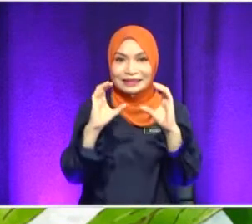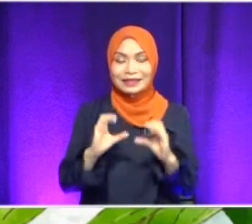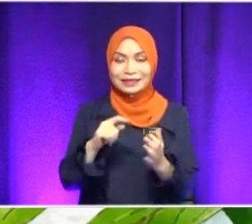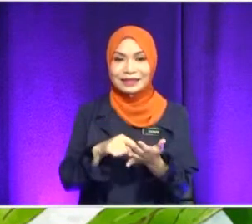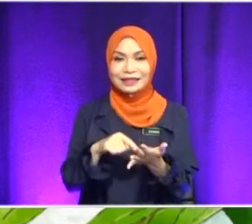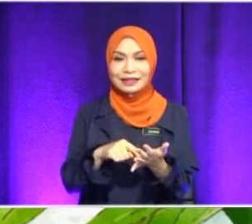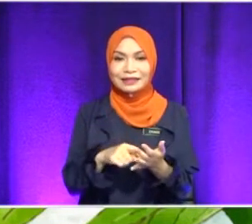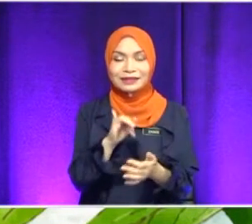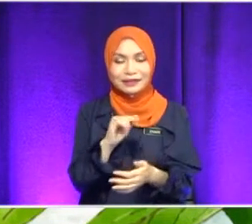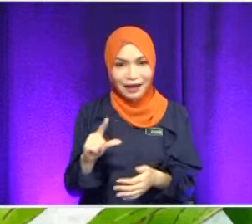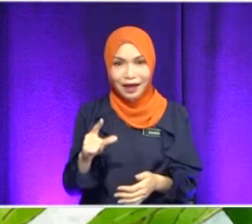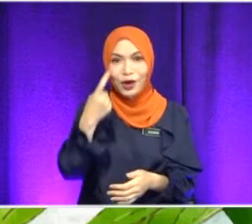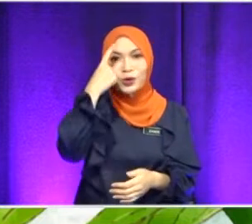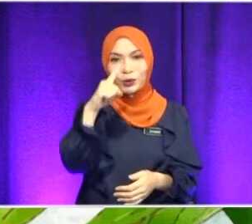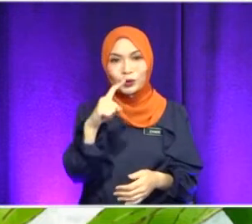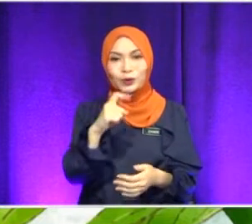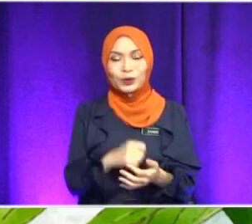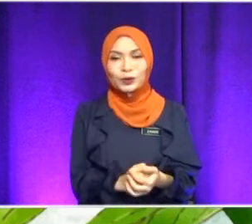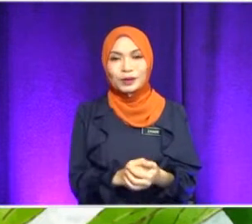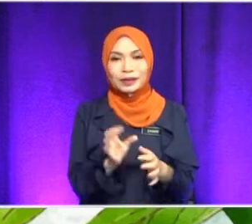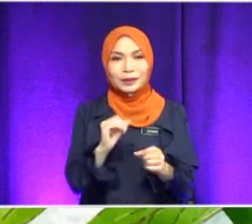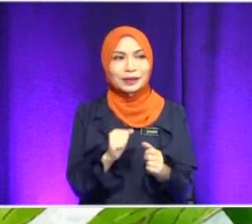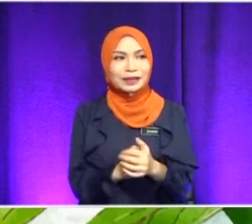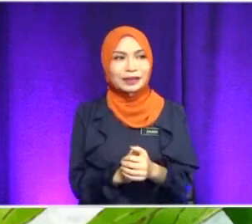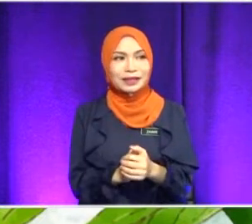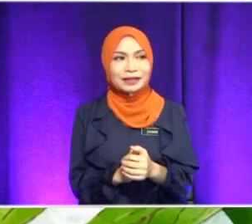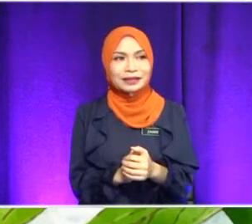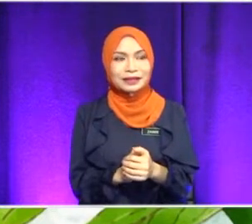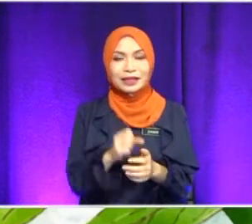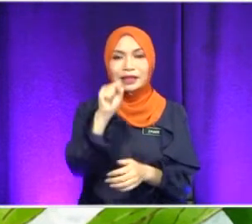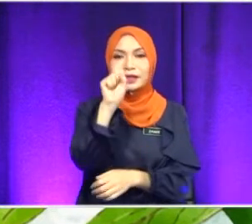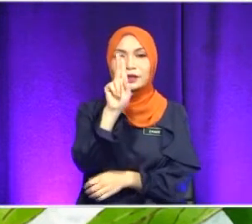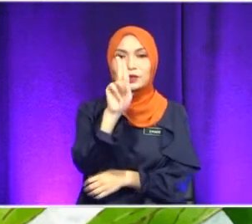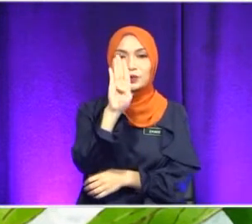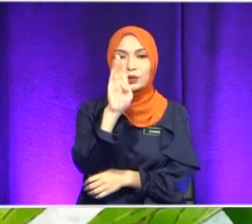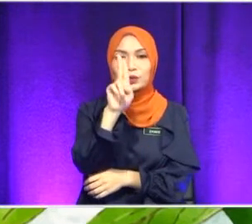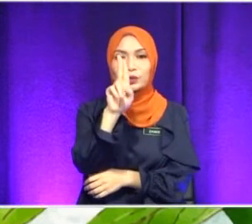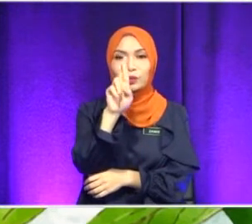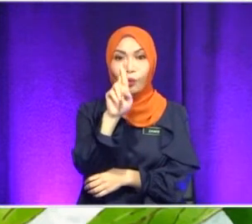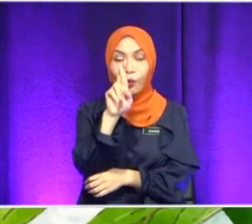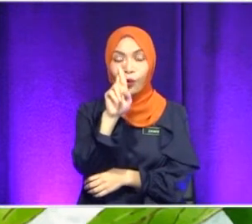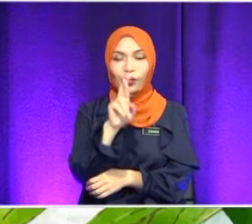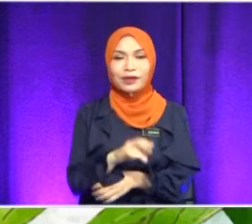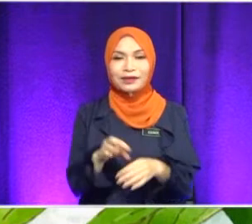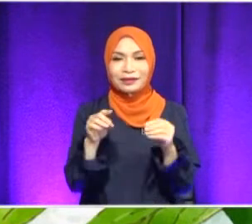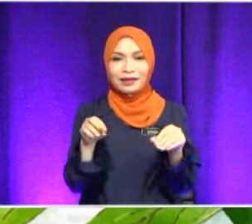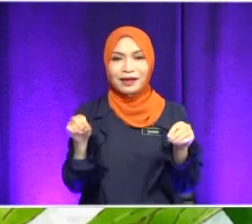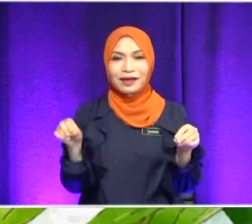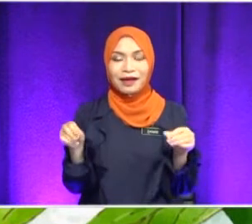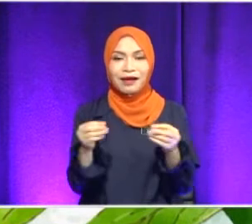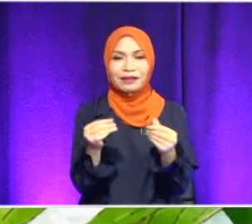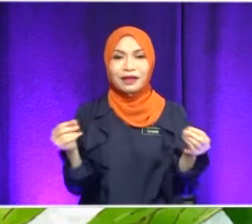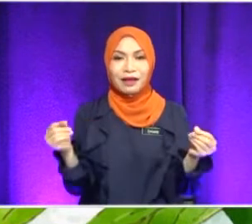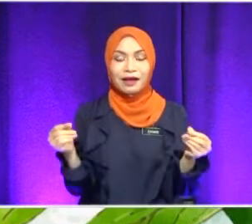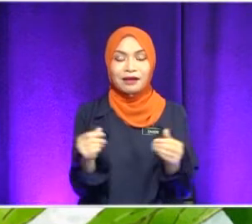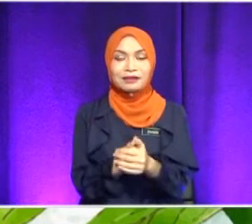kita lebih dan juga a kesuburan dalam tanah untuk mengembalikan kesuburan dalam tanah itu sebab kita amalkan penambah